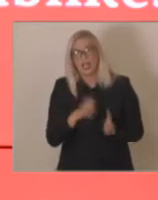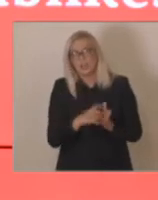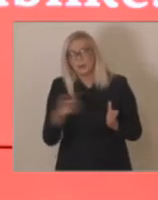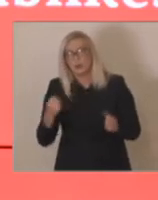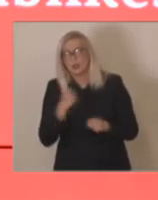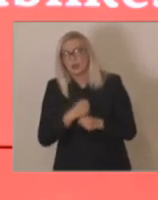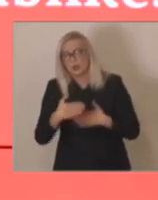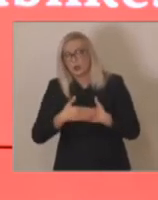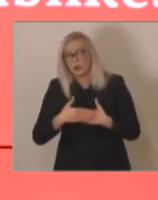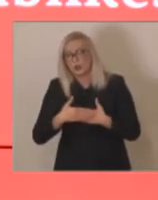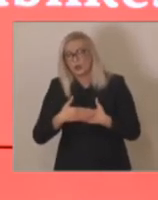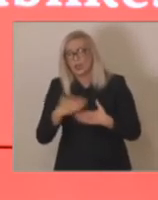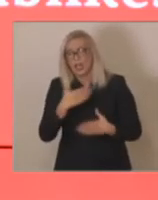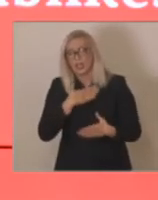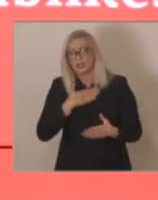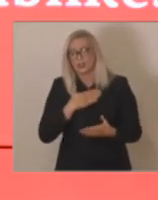да